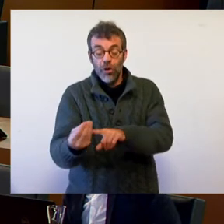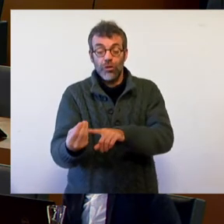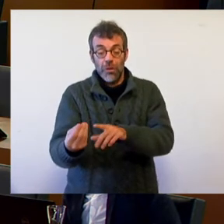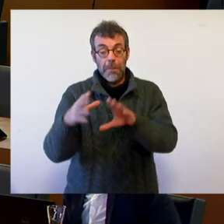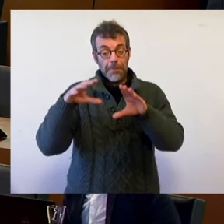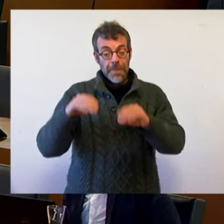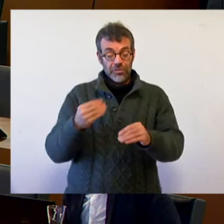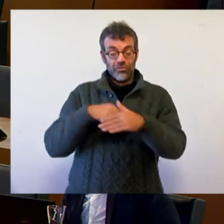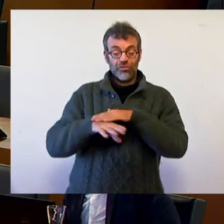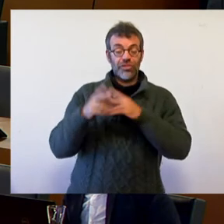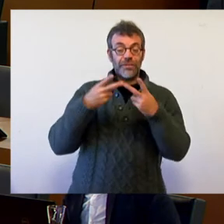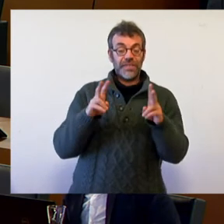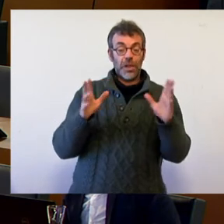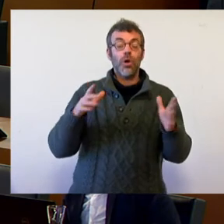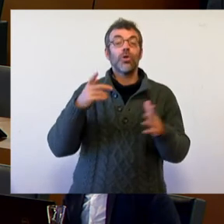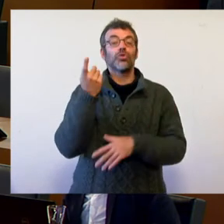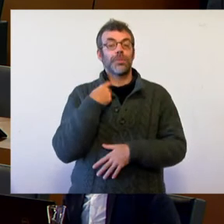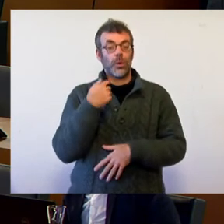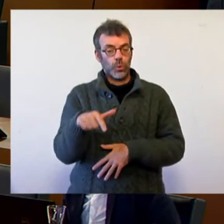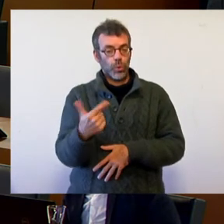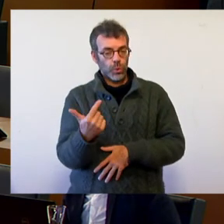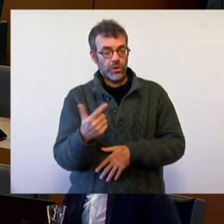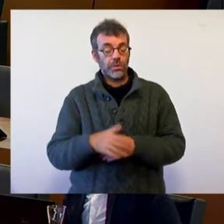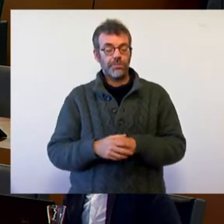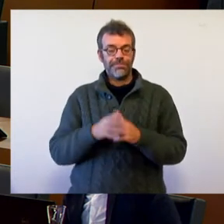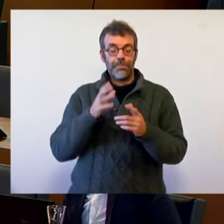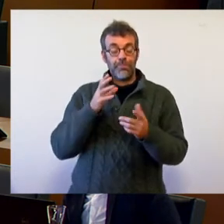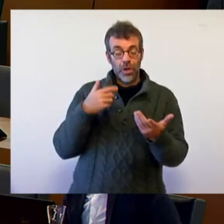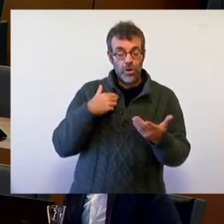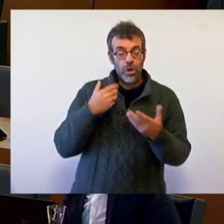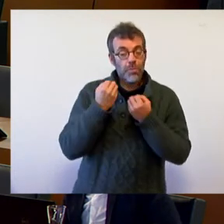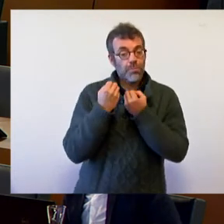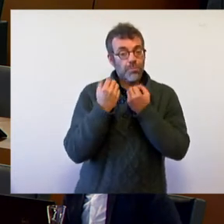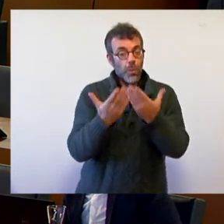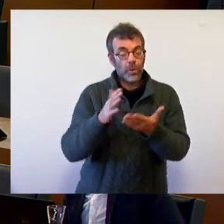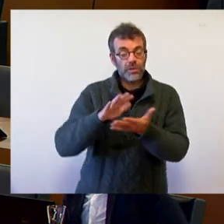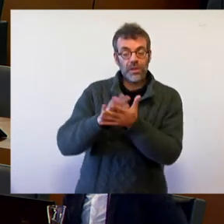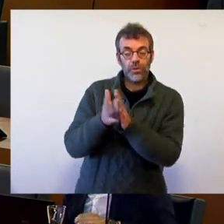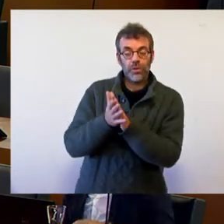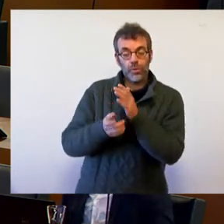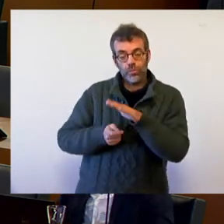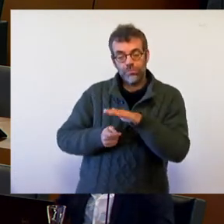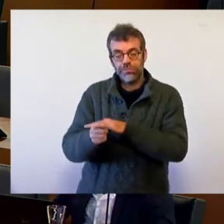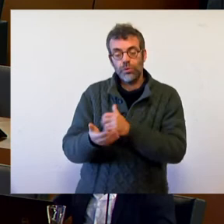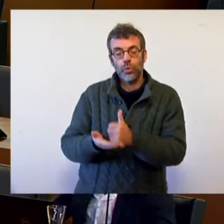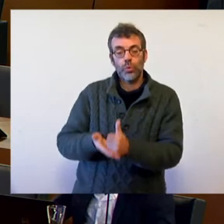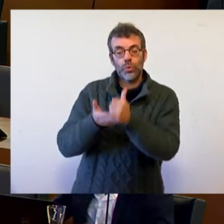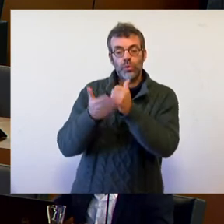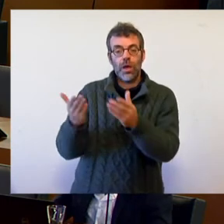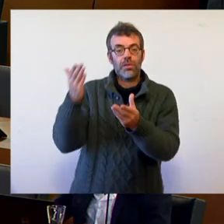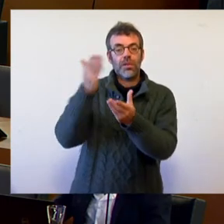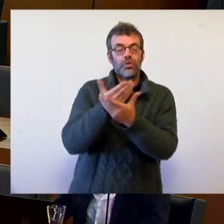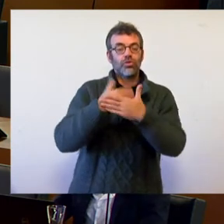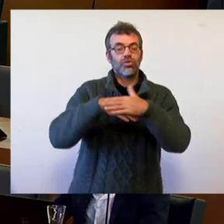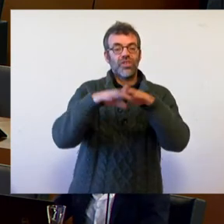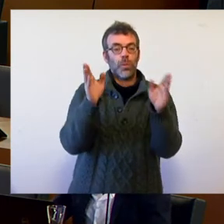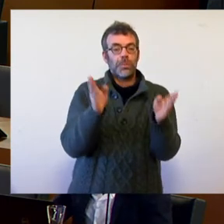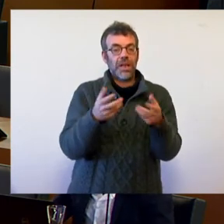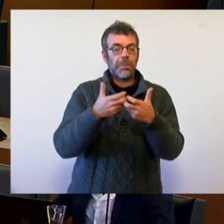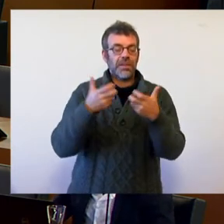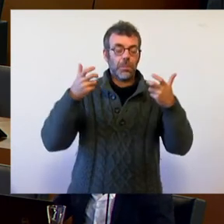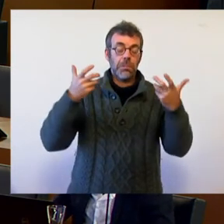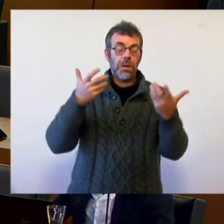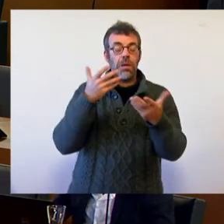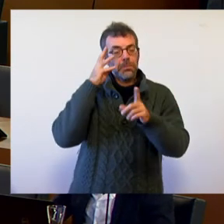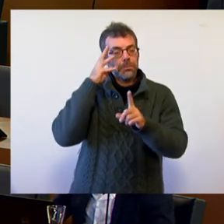cette délibération numéro 12 s'inscrit dans cette ambition en proposant de soutenir une association qui intervient à l'hôpital avec l'honorable mission d'apporter un